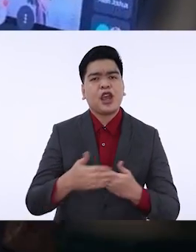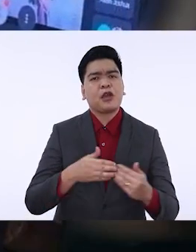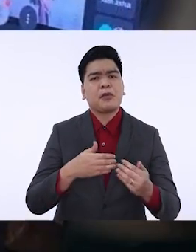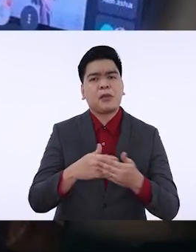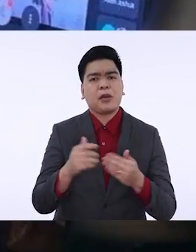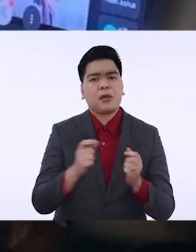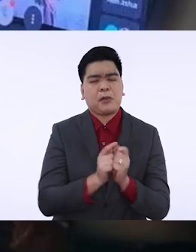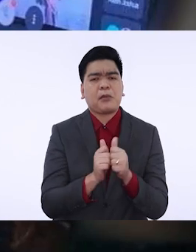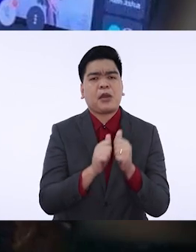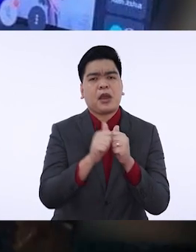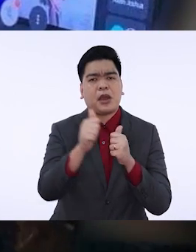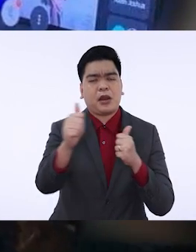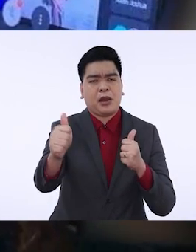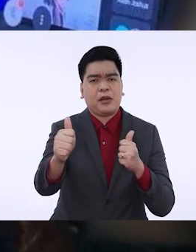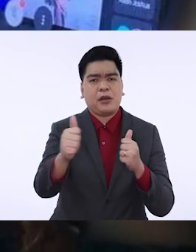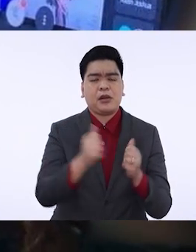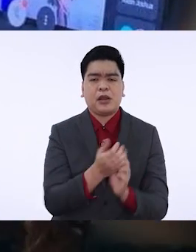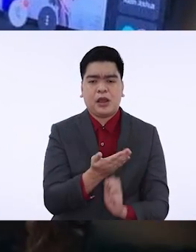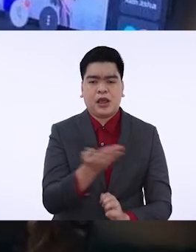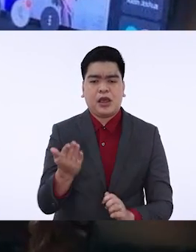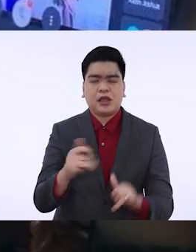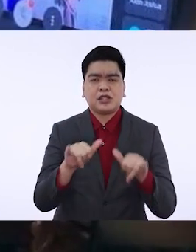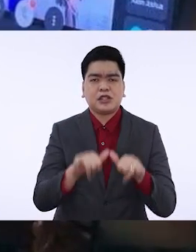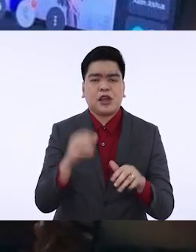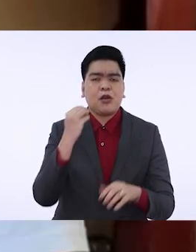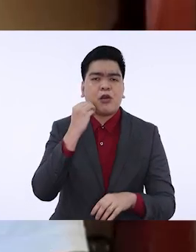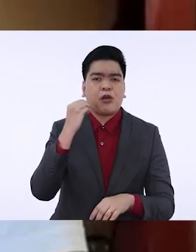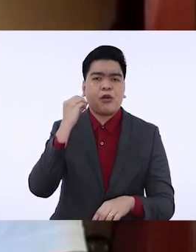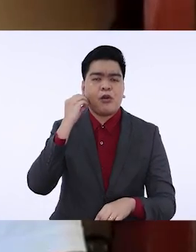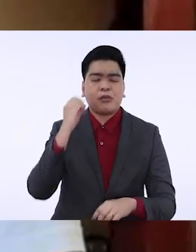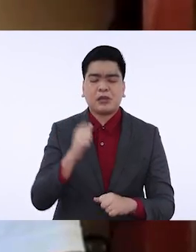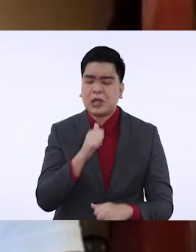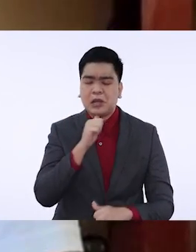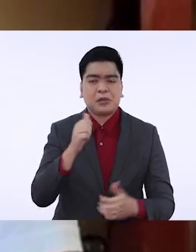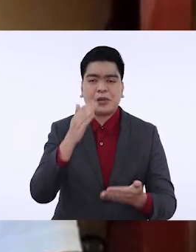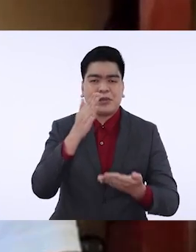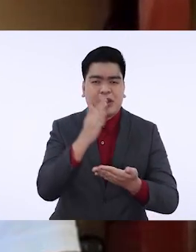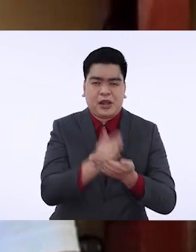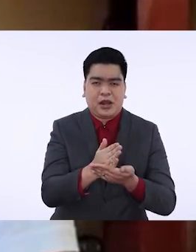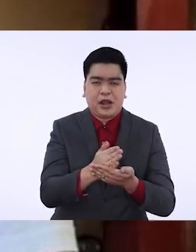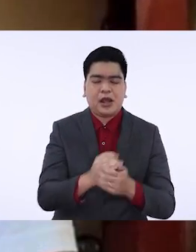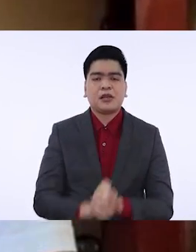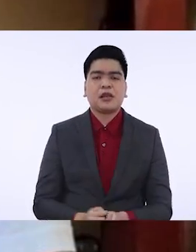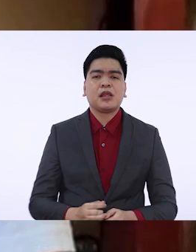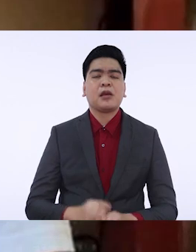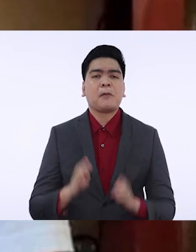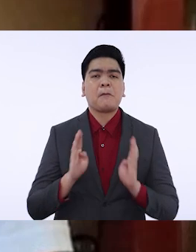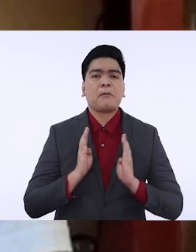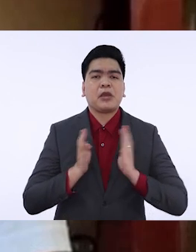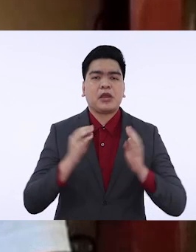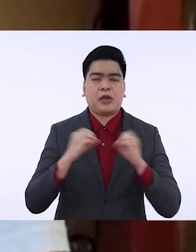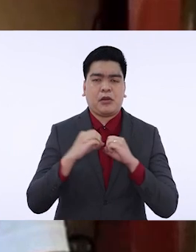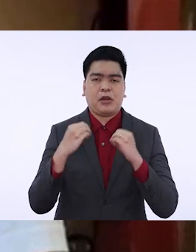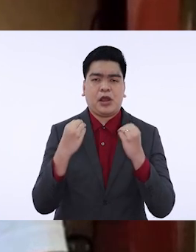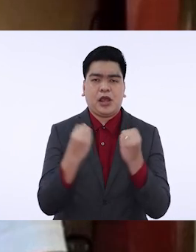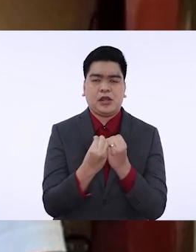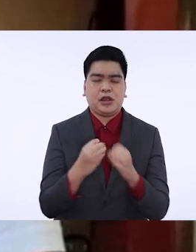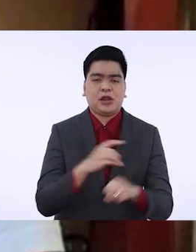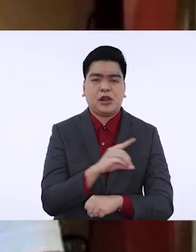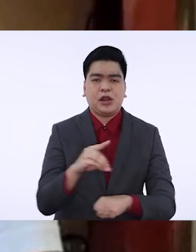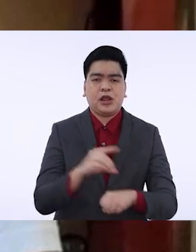Bagamat magkakalayot na nga sa kani-kanilang tahanan, hindi napahadlang ang kapisan ng binhi dito sa